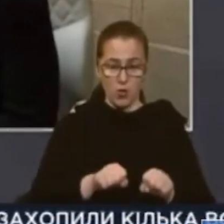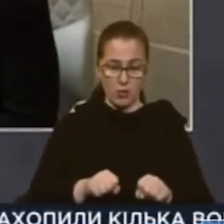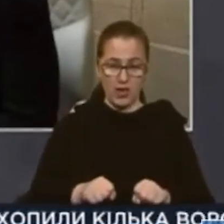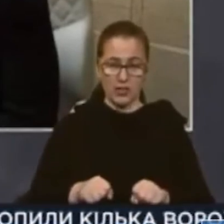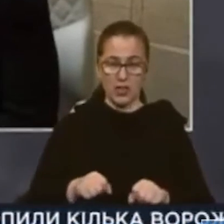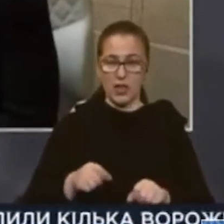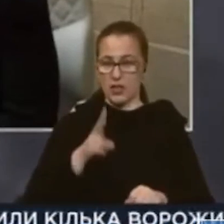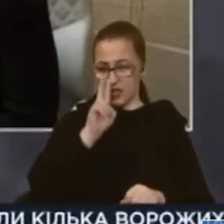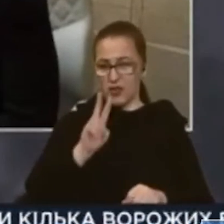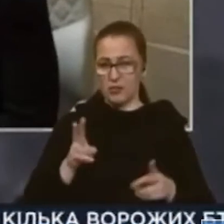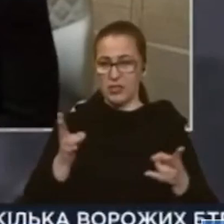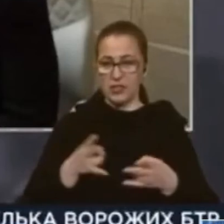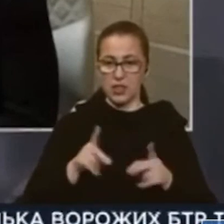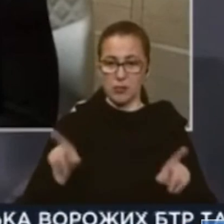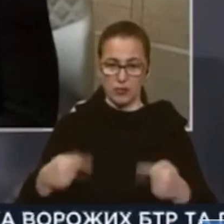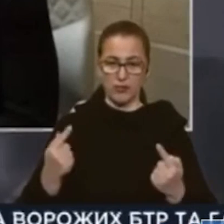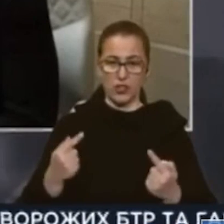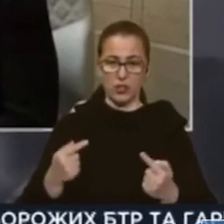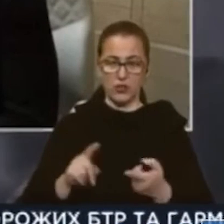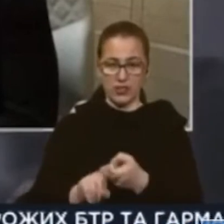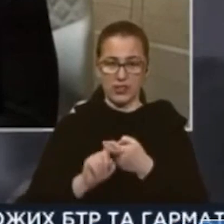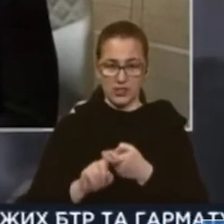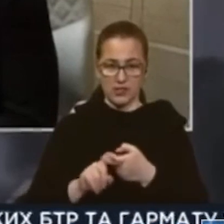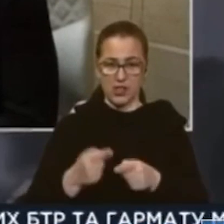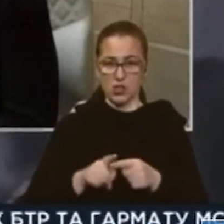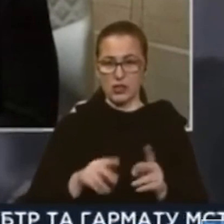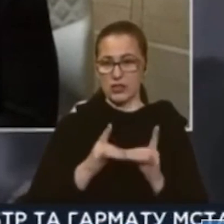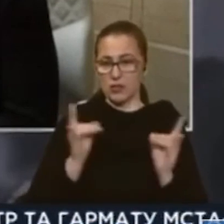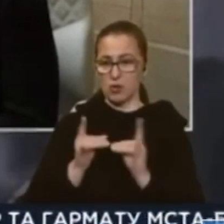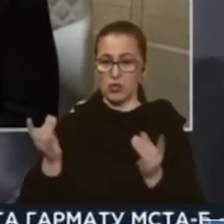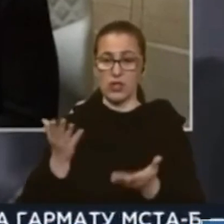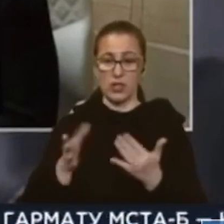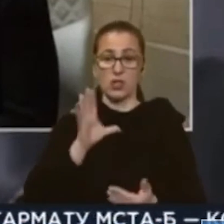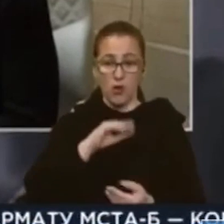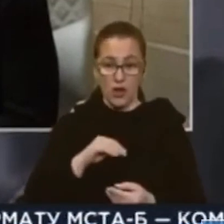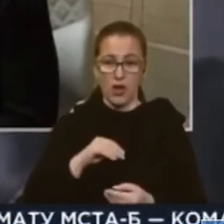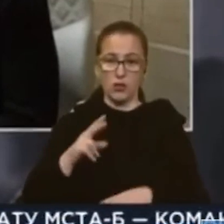щоб відновити сполучення цими мостами. Якщо получиться, вони, звичайно,